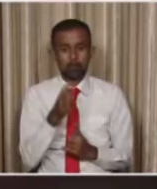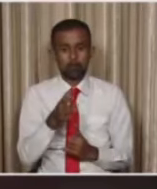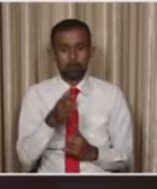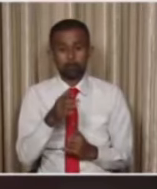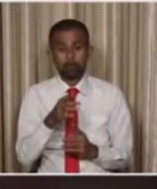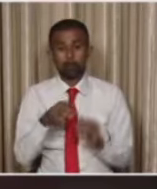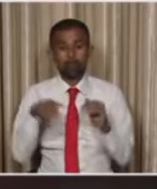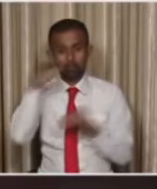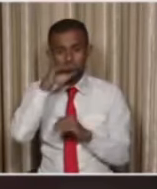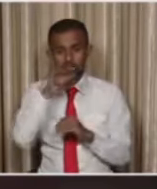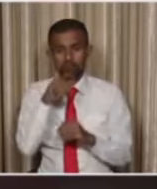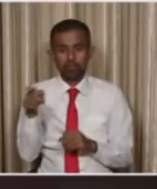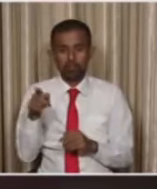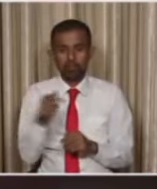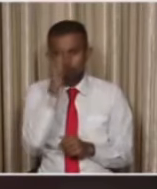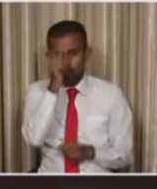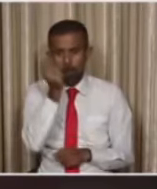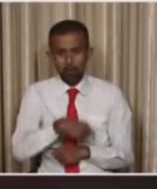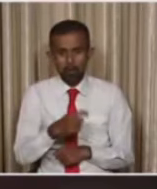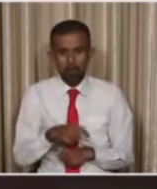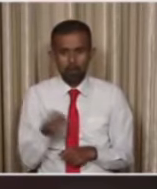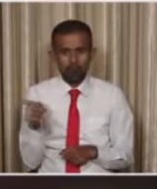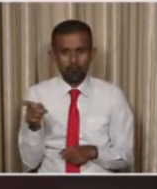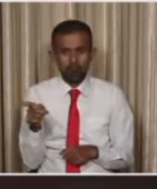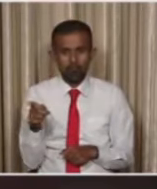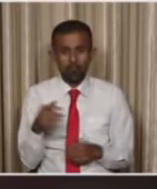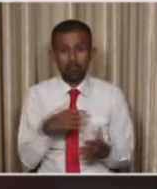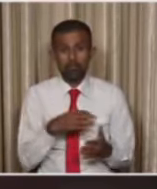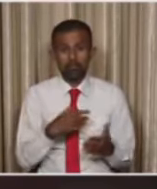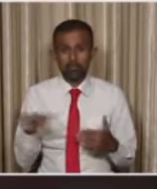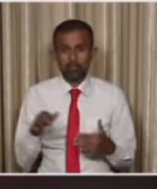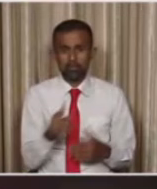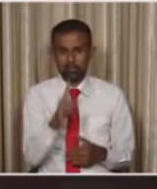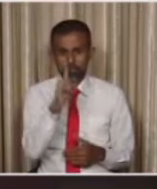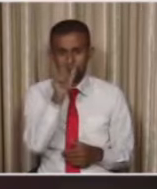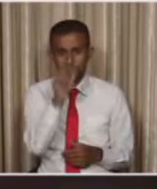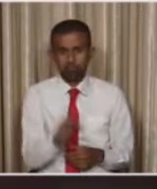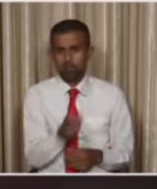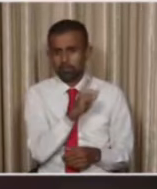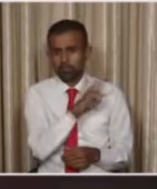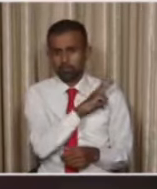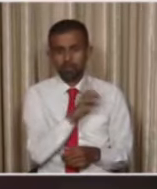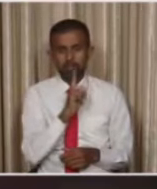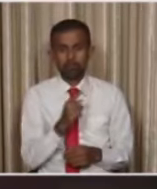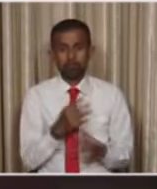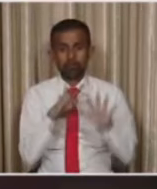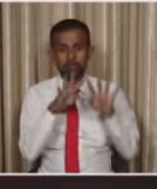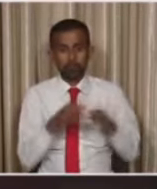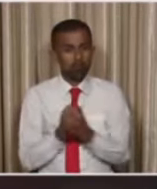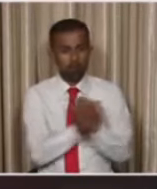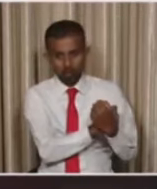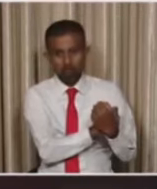ඉස්සරහැ ඉන්නේ ඒගොල්ල එක කුමන්ත්‍රණ කරනවලු ඒ අයිලියටදාපු එක ඇමතිවරෙක් ඊය පෙරද කියල දිනවා රිමාන්